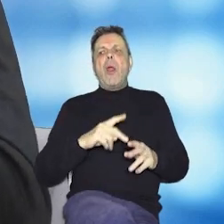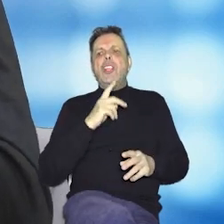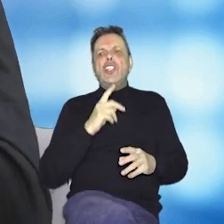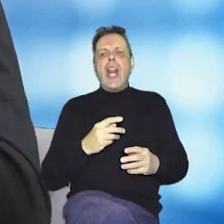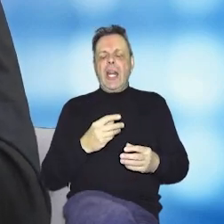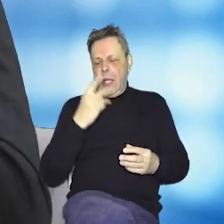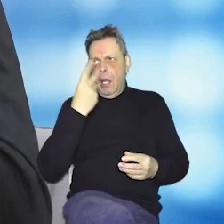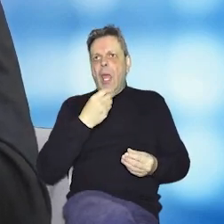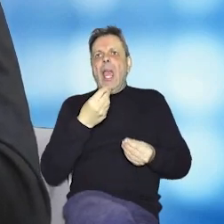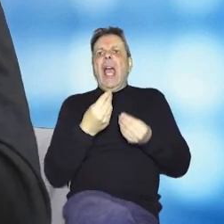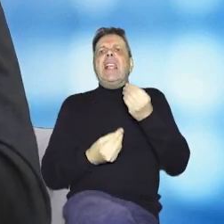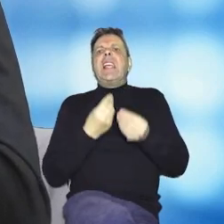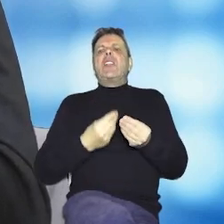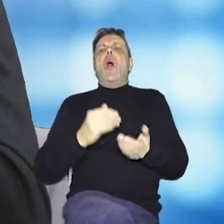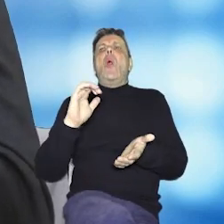rekli, seksualno nasilje.